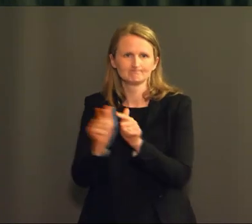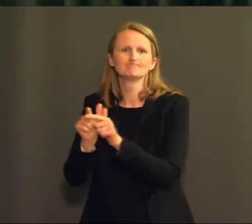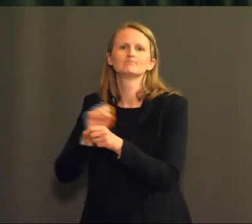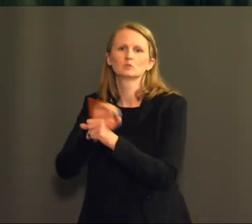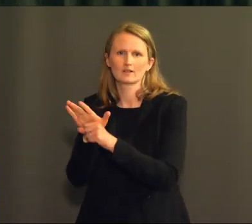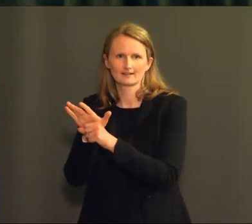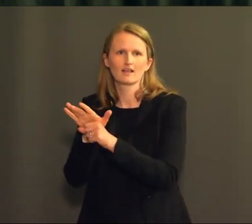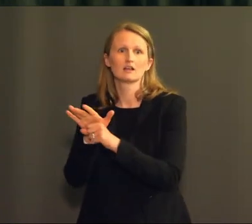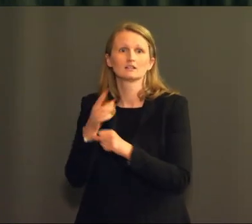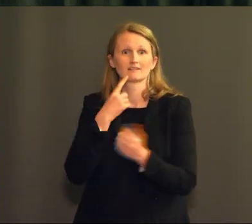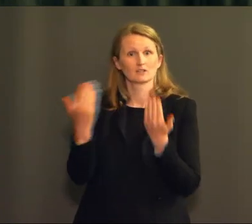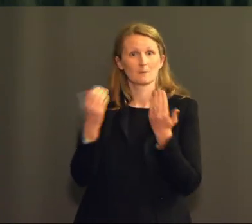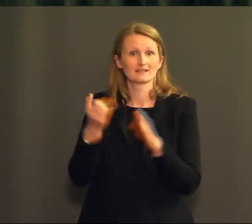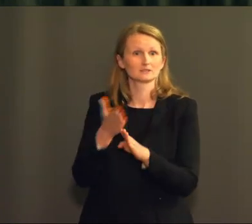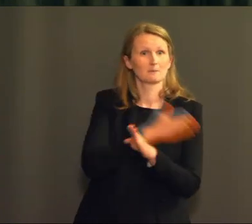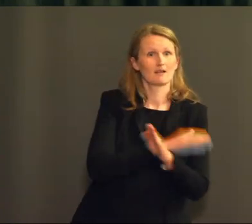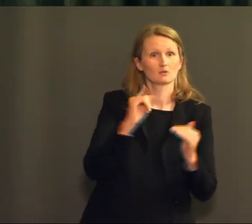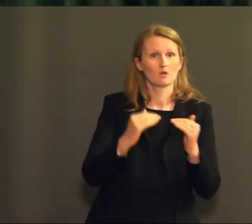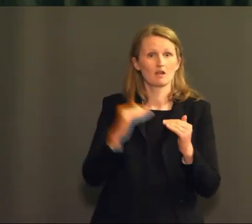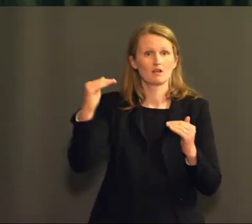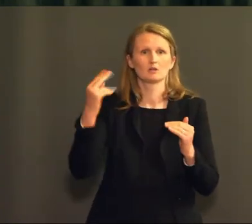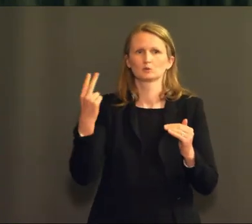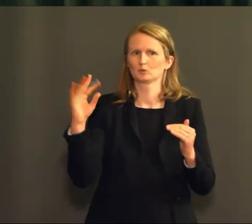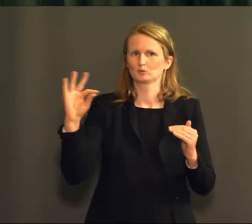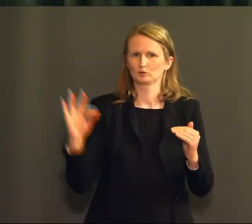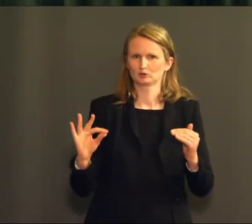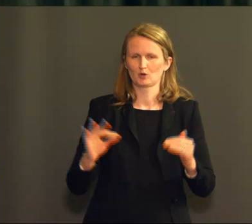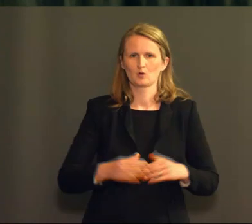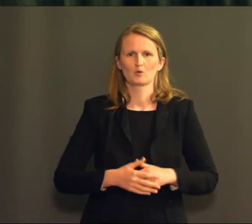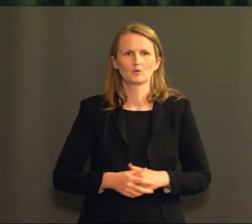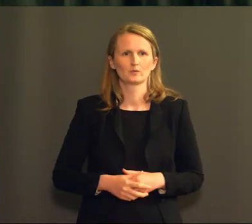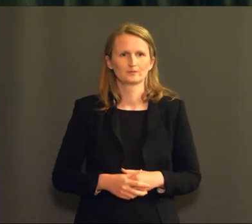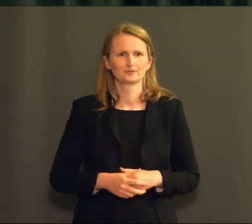par rapport à la semaine précédente, où nous avions encore